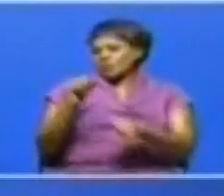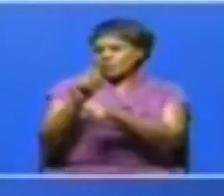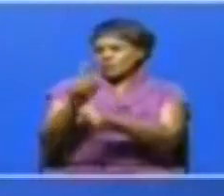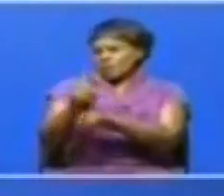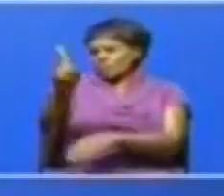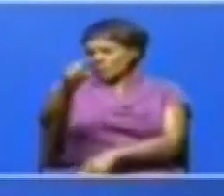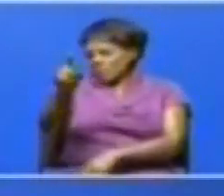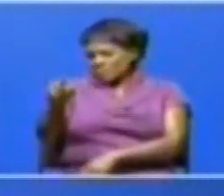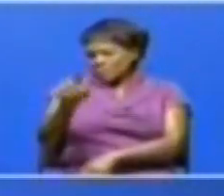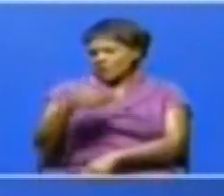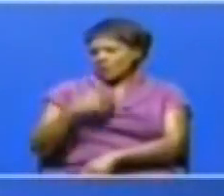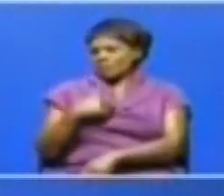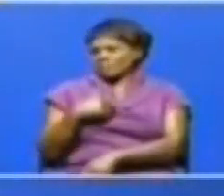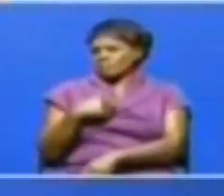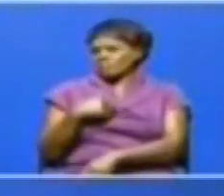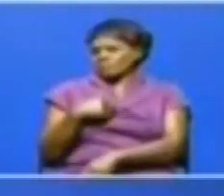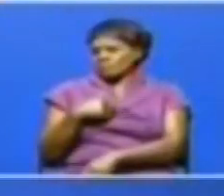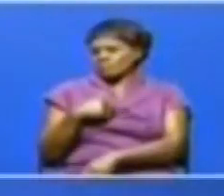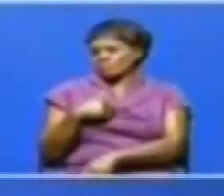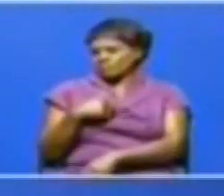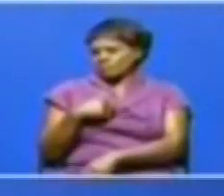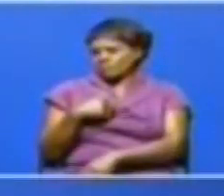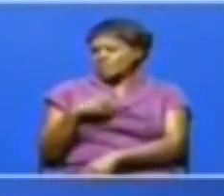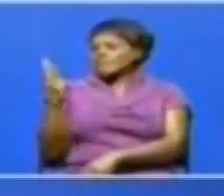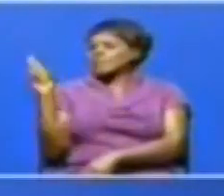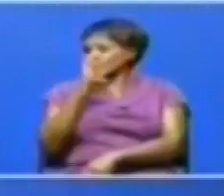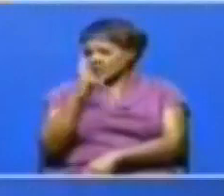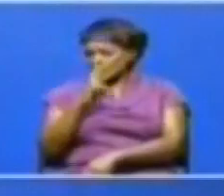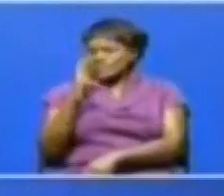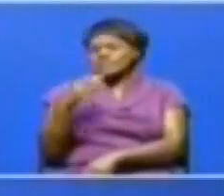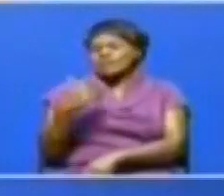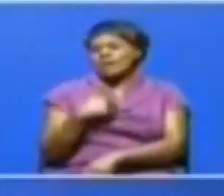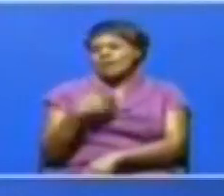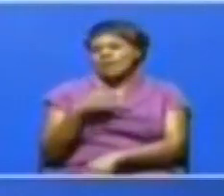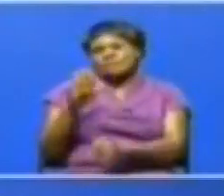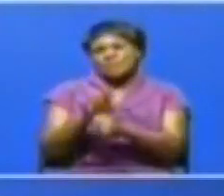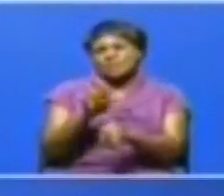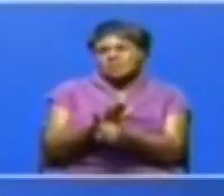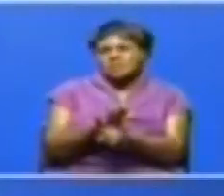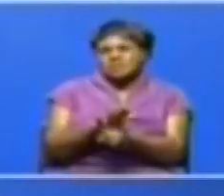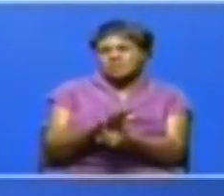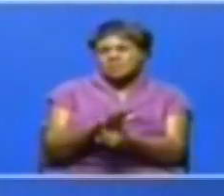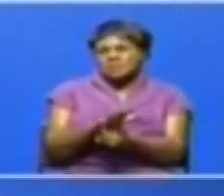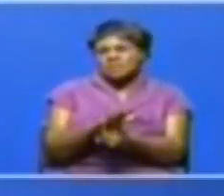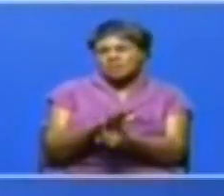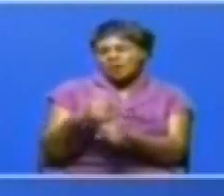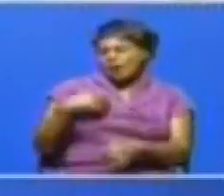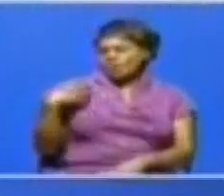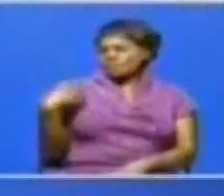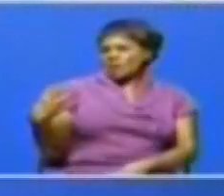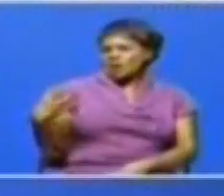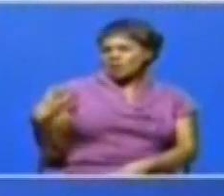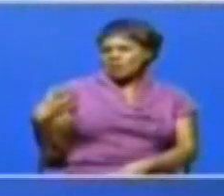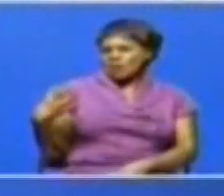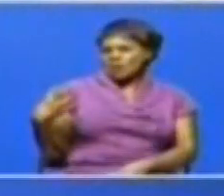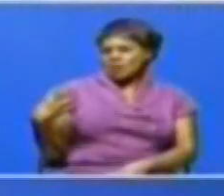lilikosolewa sana kwa sababu ya hili jambo. Unaona kuna hatari itajirejelea kwa sababu ya huu wa wengi tuko na nguvu. Wacha